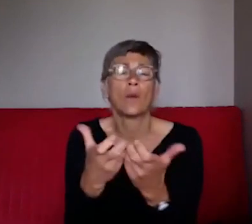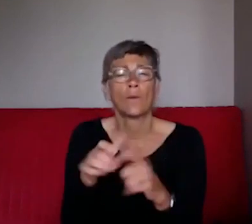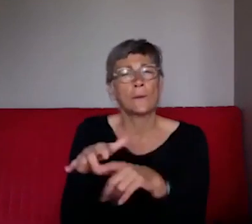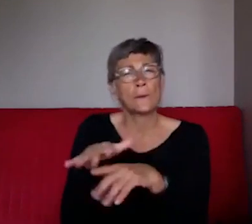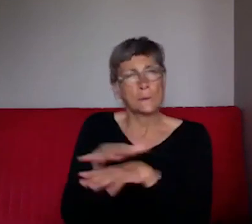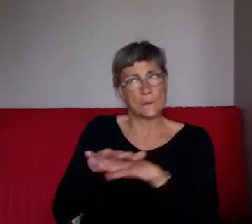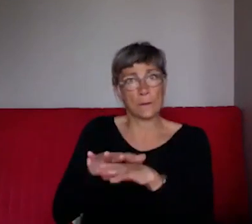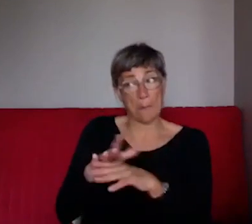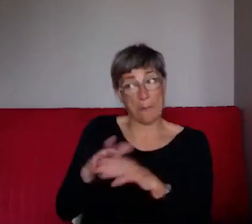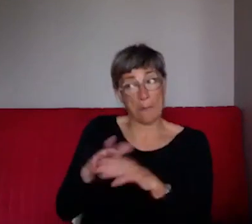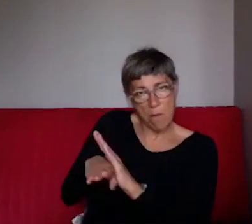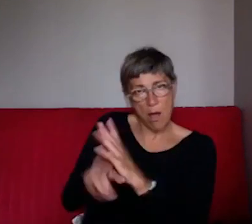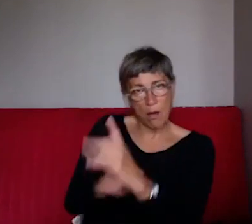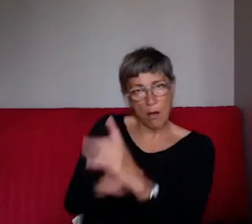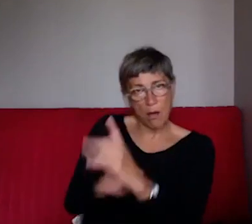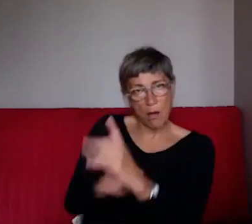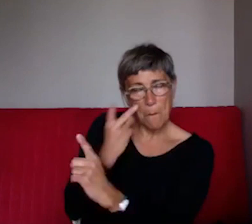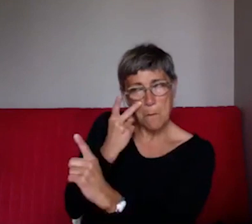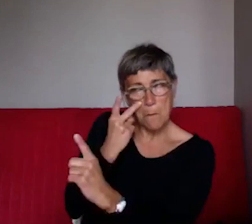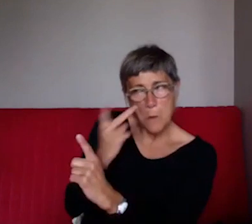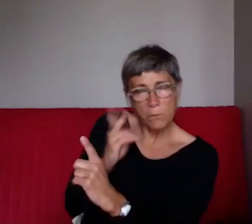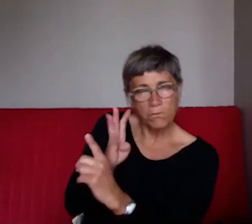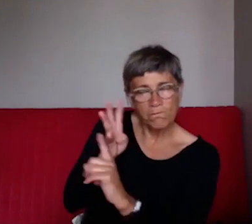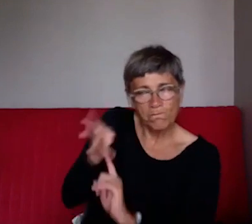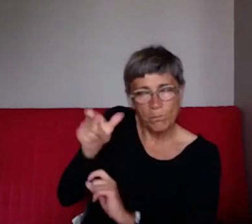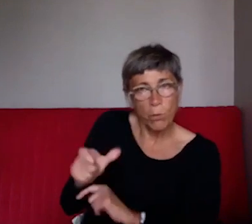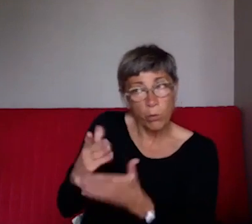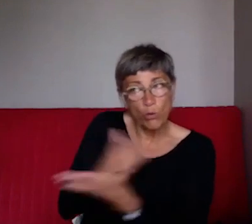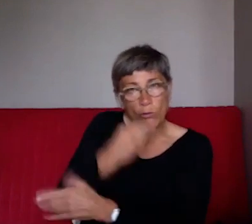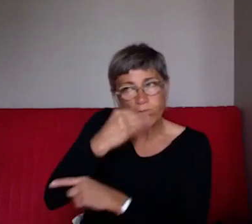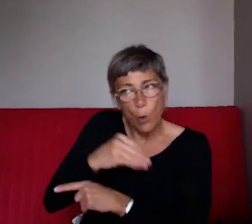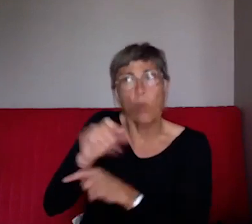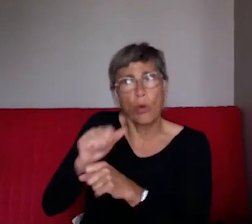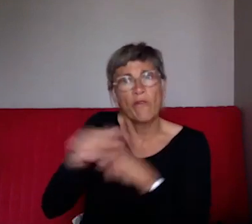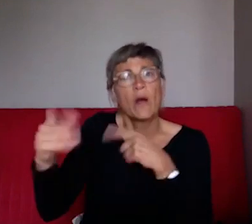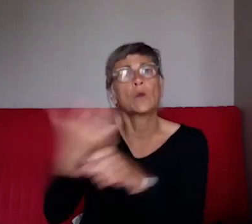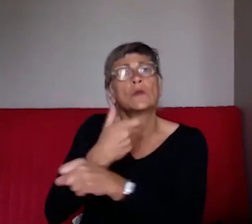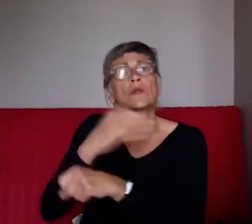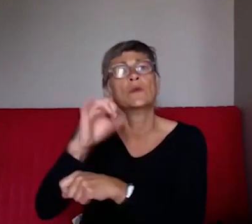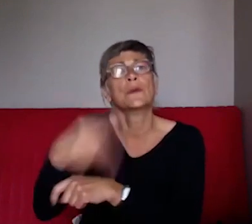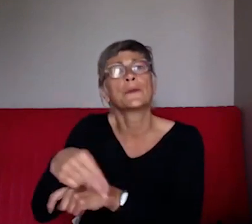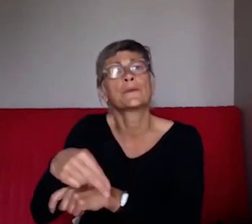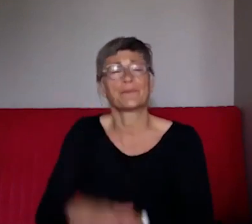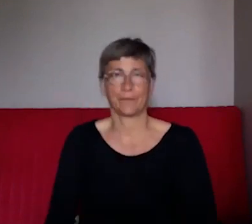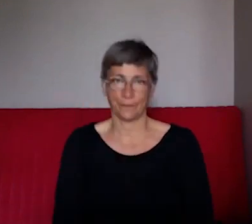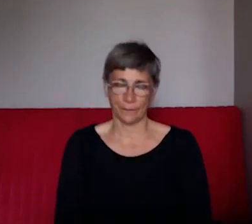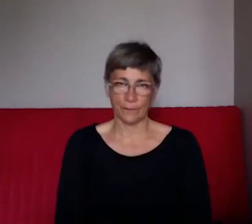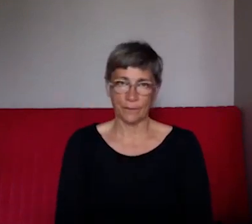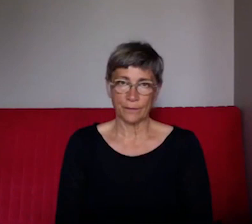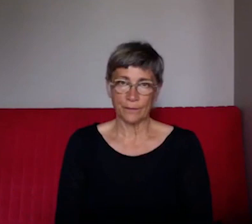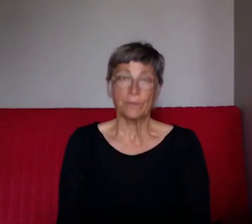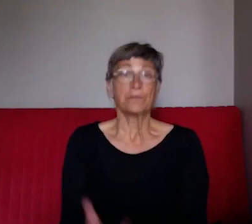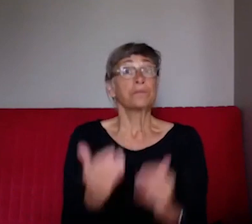phase préliminaire de voir si le projet est viable ou pas. Justement, dans le bilan de compétences pour les personnes en